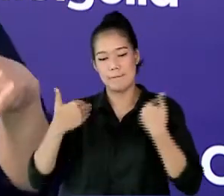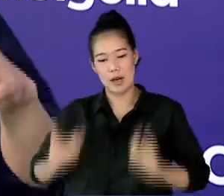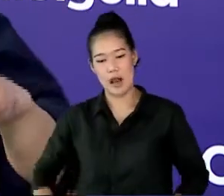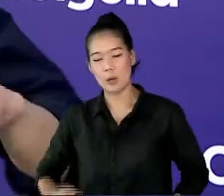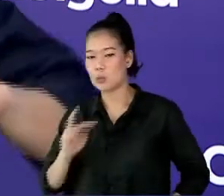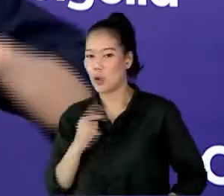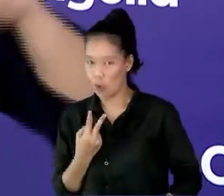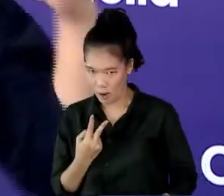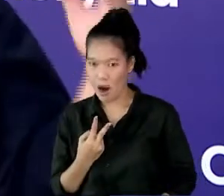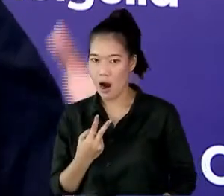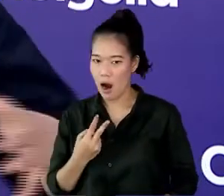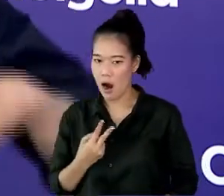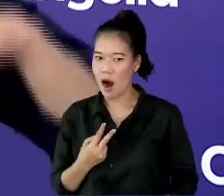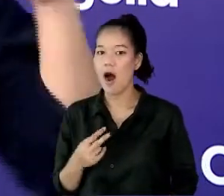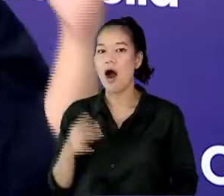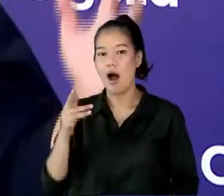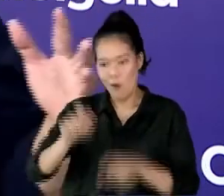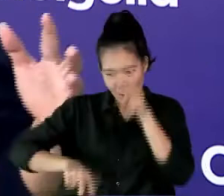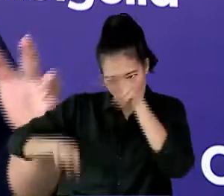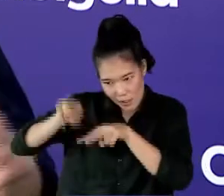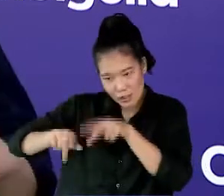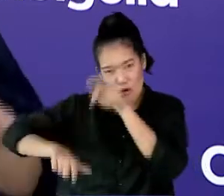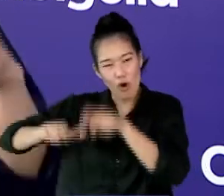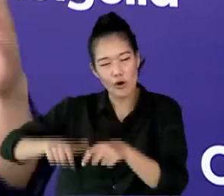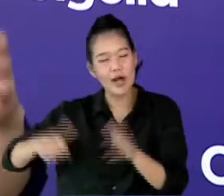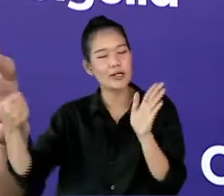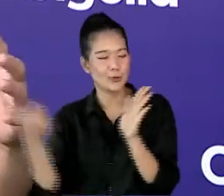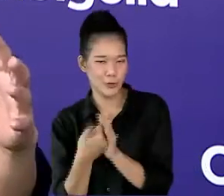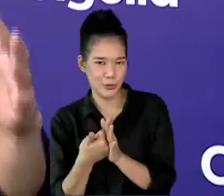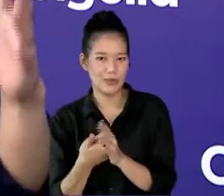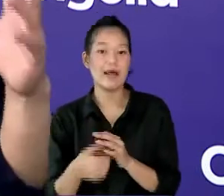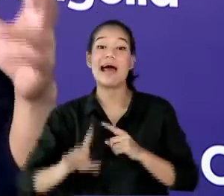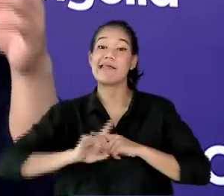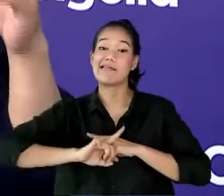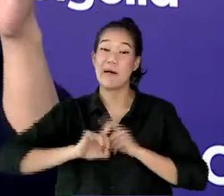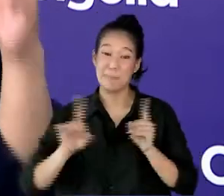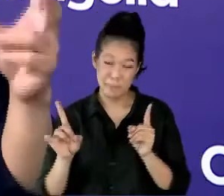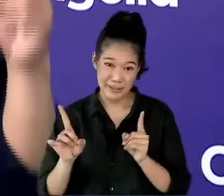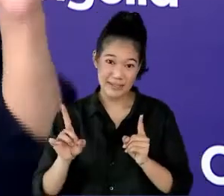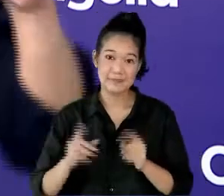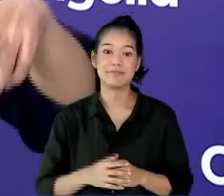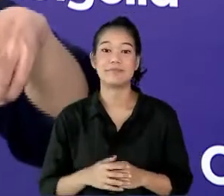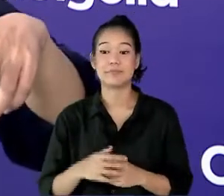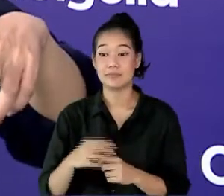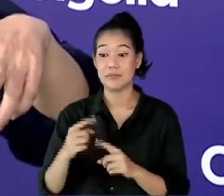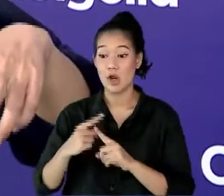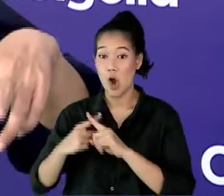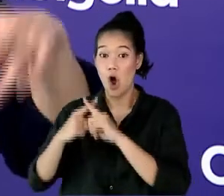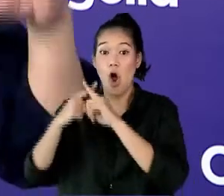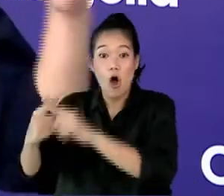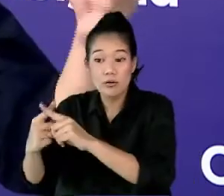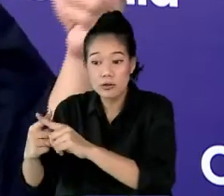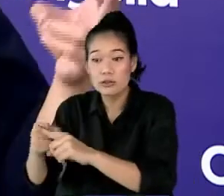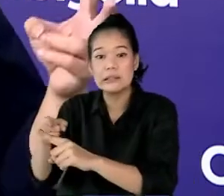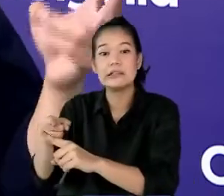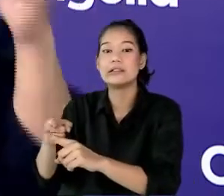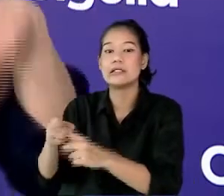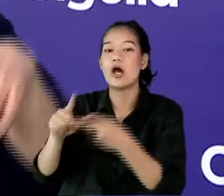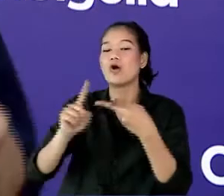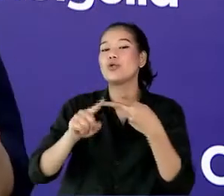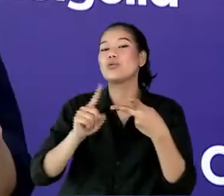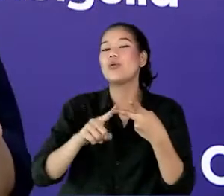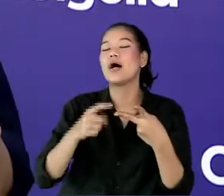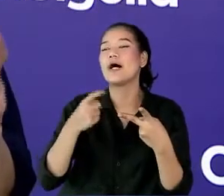terus, itu mereka bisa patuh. Jadi nggak masalah. Tetapi ketika hoax itu muncul, dan yang kedua